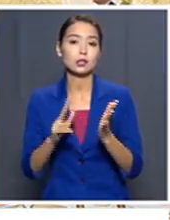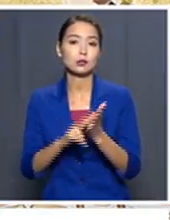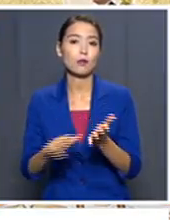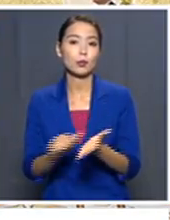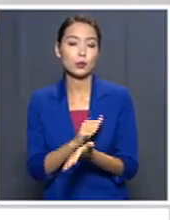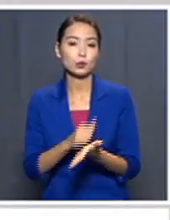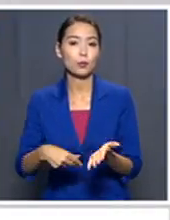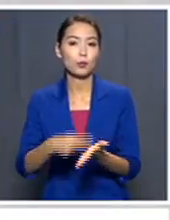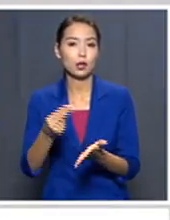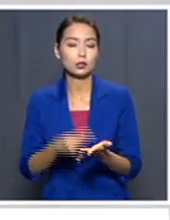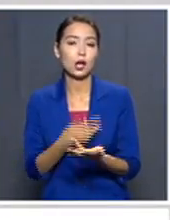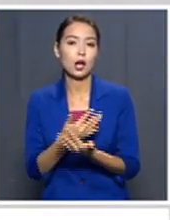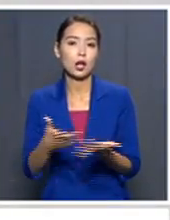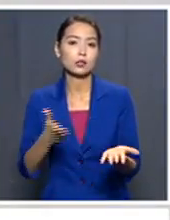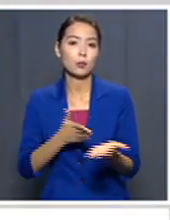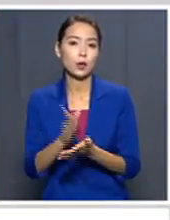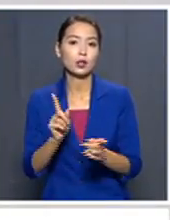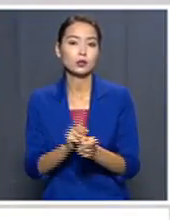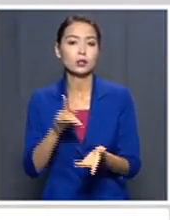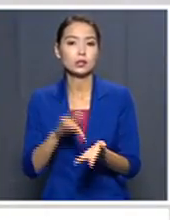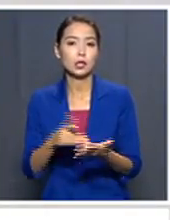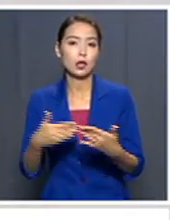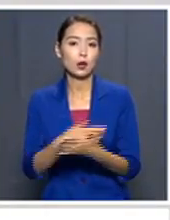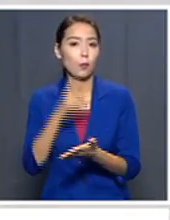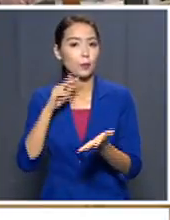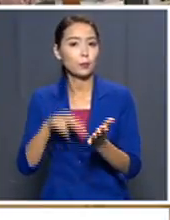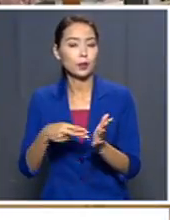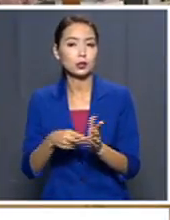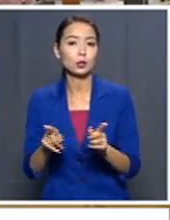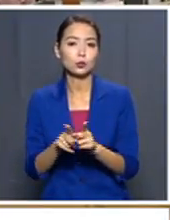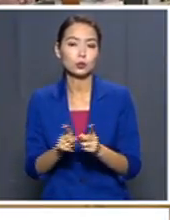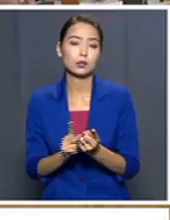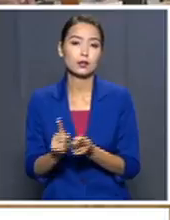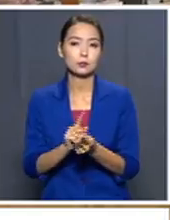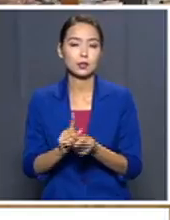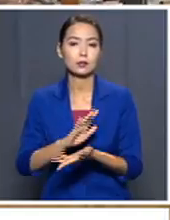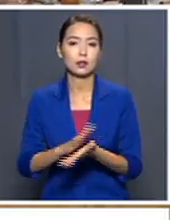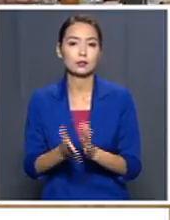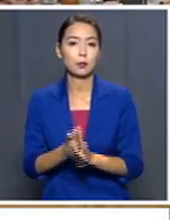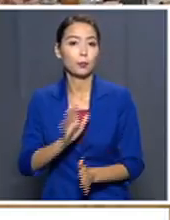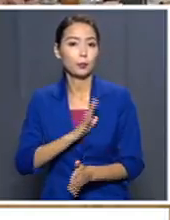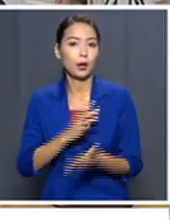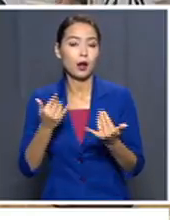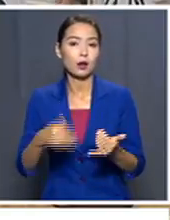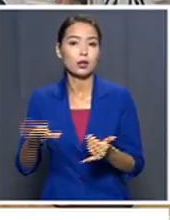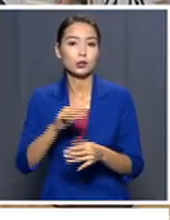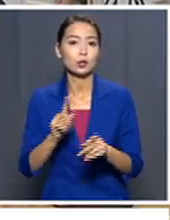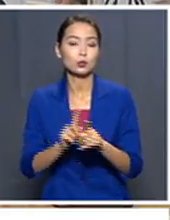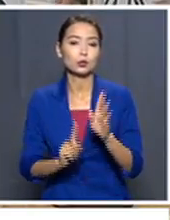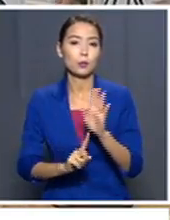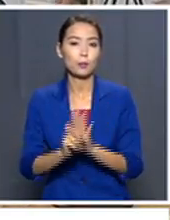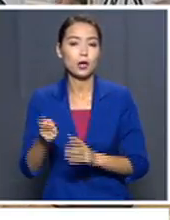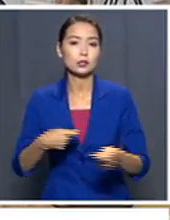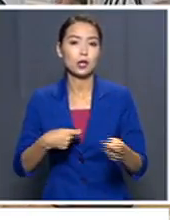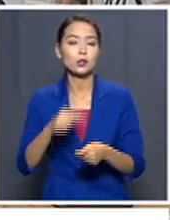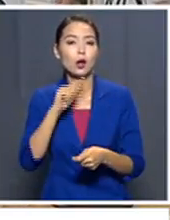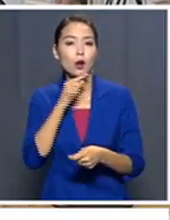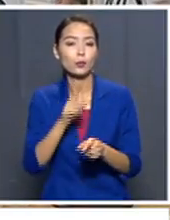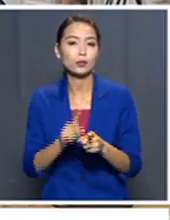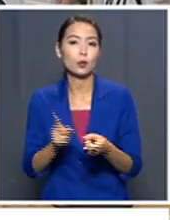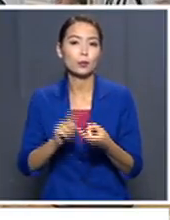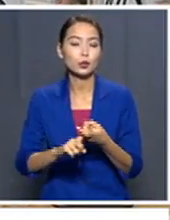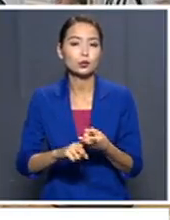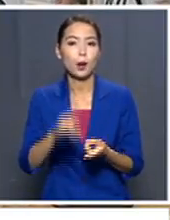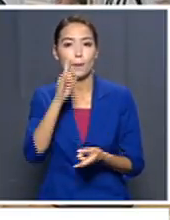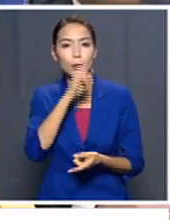қол қойып, бірнеше бағыт бойынша ортақ жаңа жобаларды жүзеге асыратын болып келісті. Басымдық сауда-экономикалық байланысқа мұнай химия